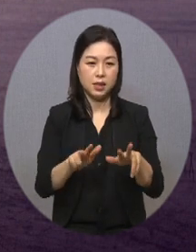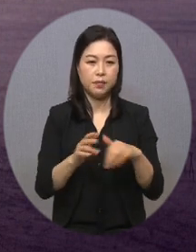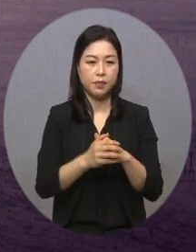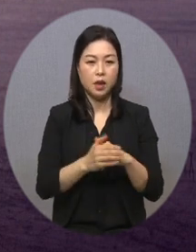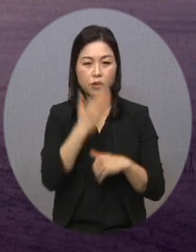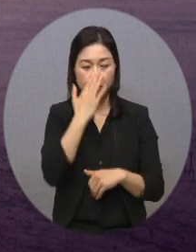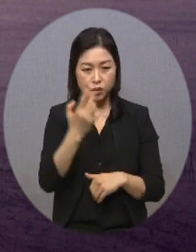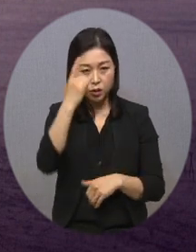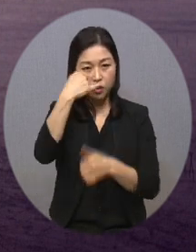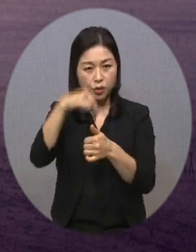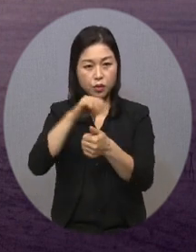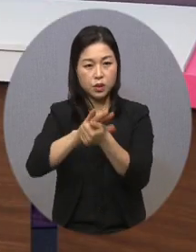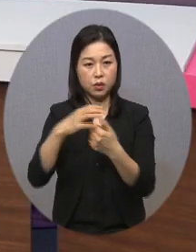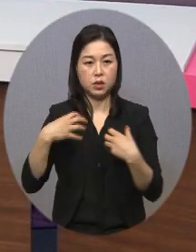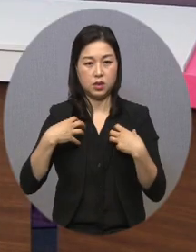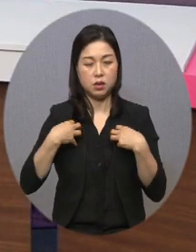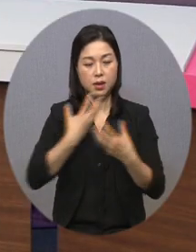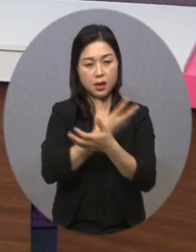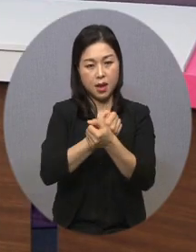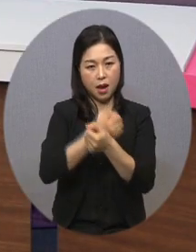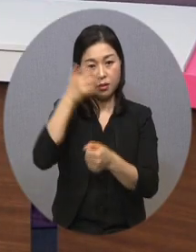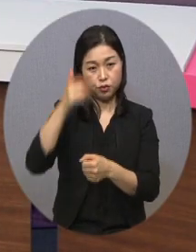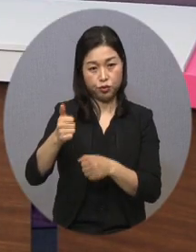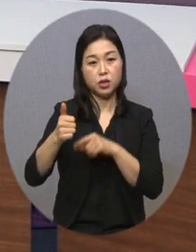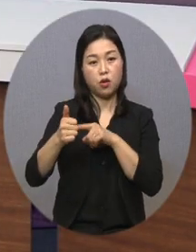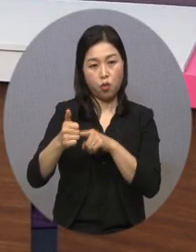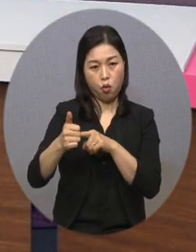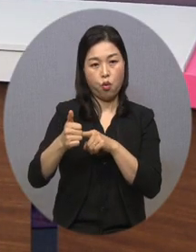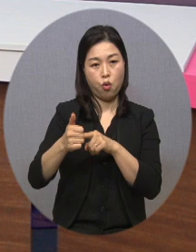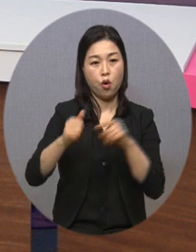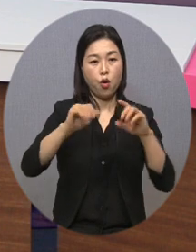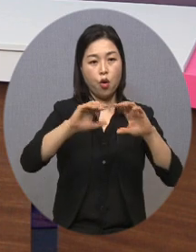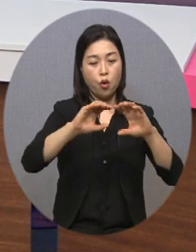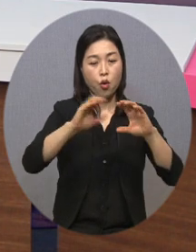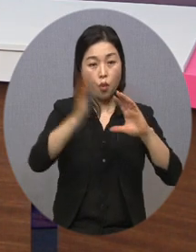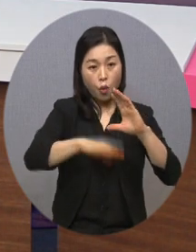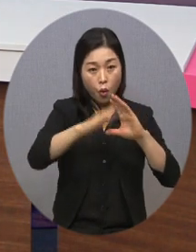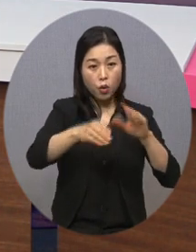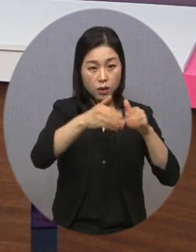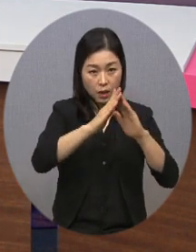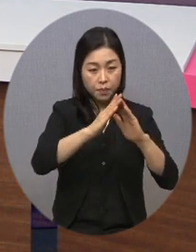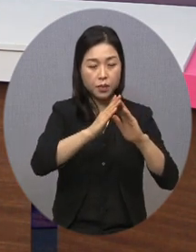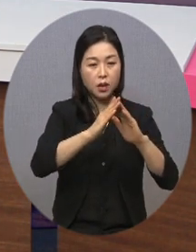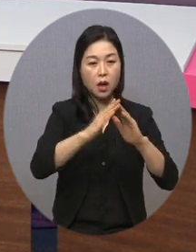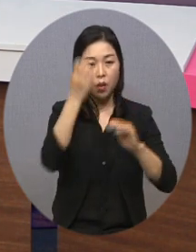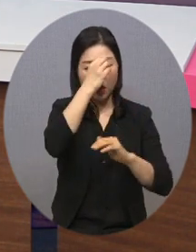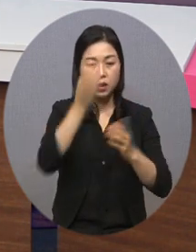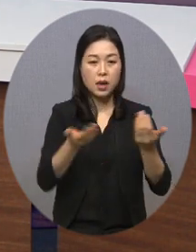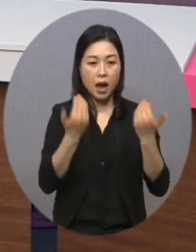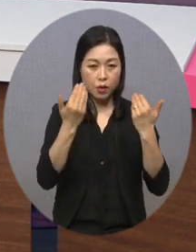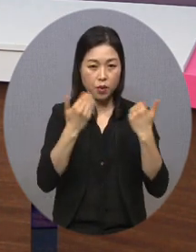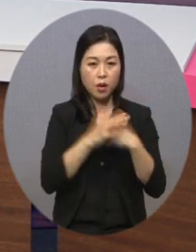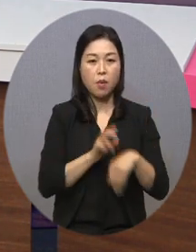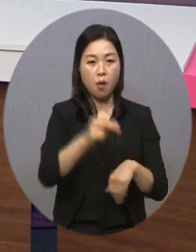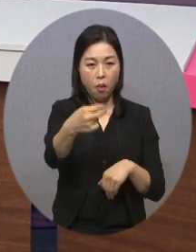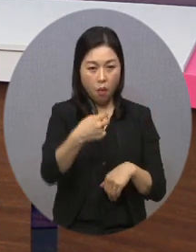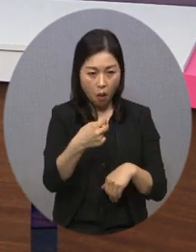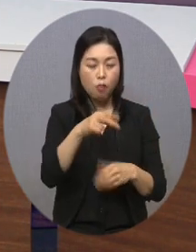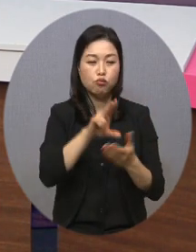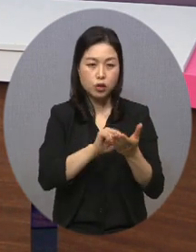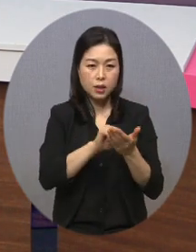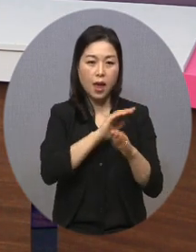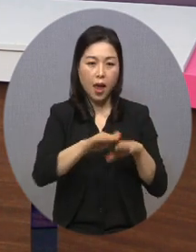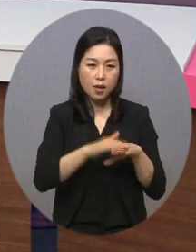순천 교육지원청이 계약의 주체로서 공립고등학교의 통학버스 문제를 해결한 것이 가장 보람이 크고요.